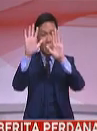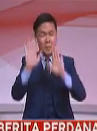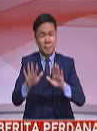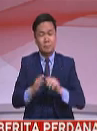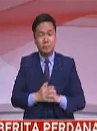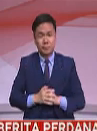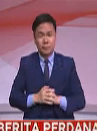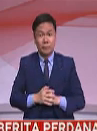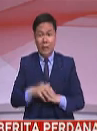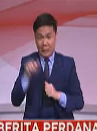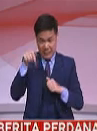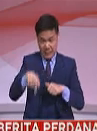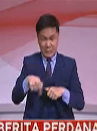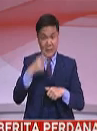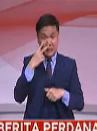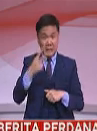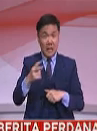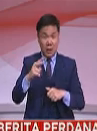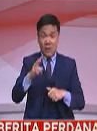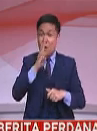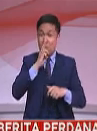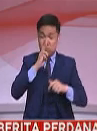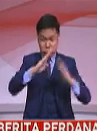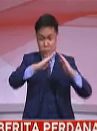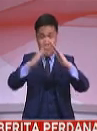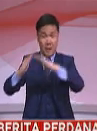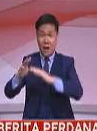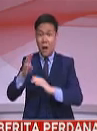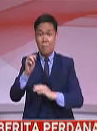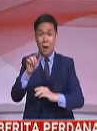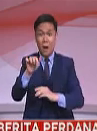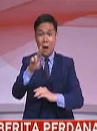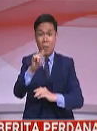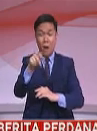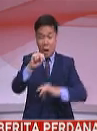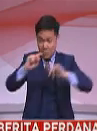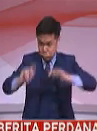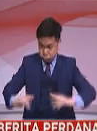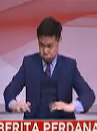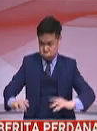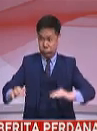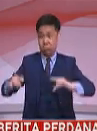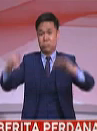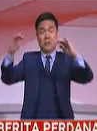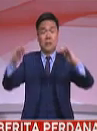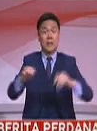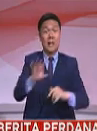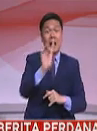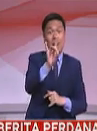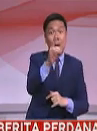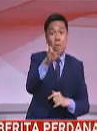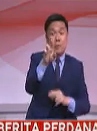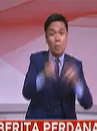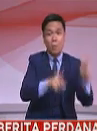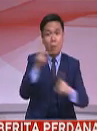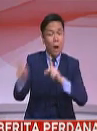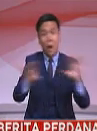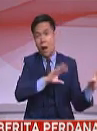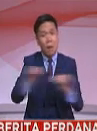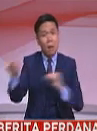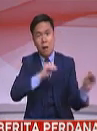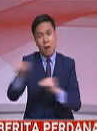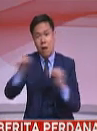sebagian besar kawasan bandara ini telah dinaiki air dan telah menyebabkan lebih 8000 penduduk dipindahkan Dan bagi